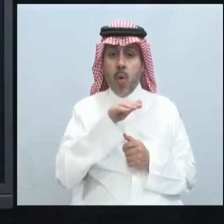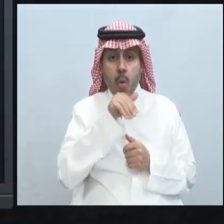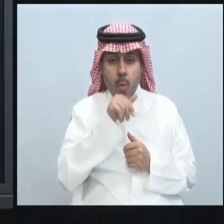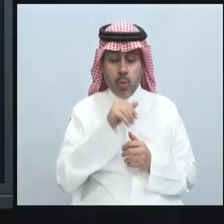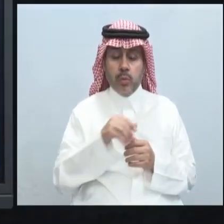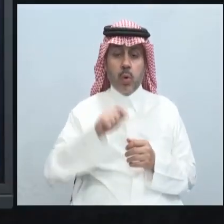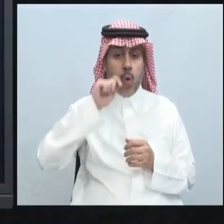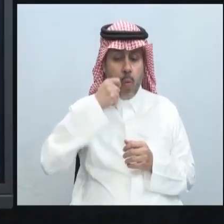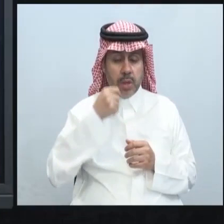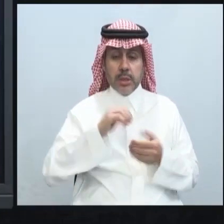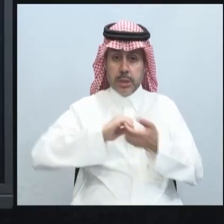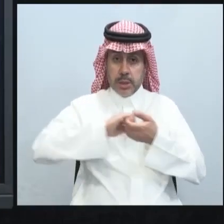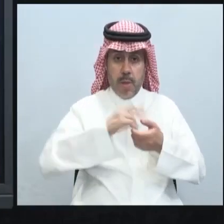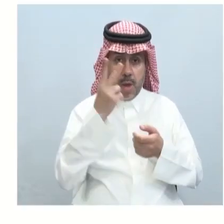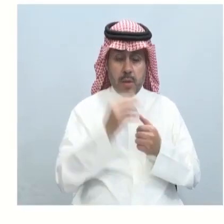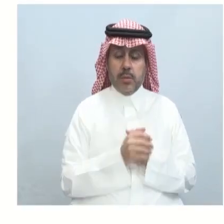صحابيان